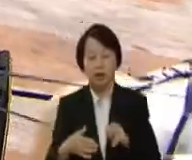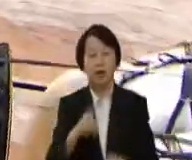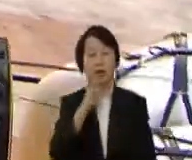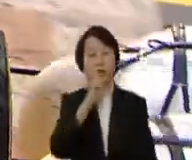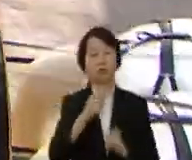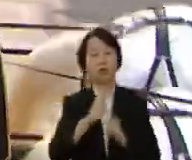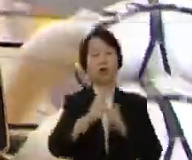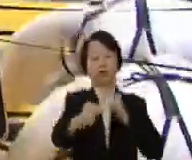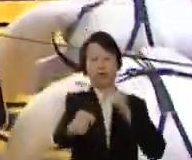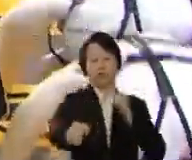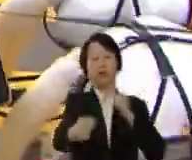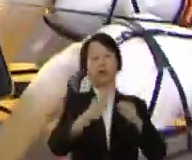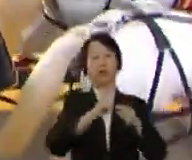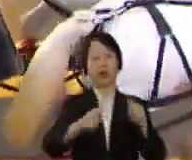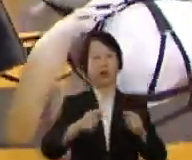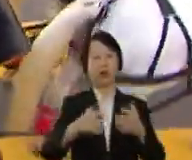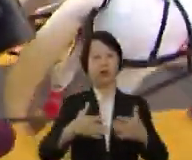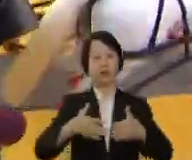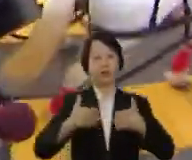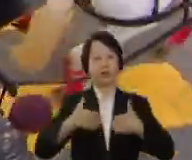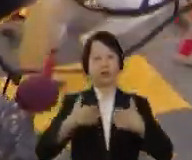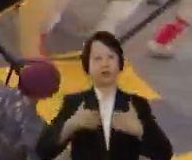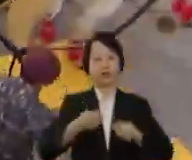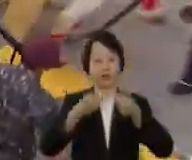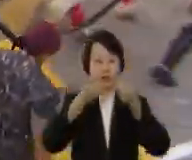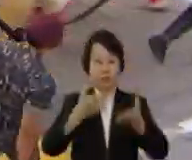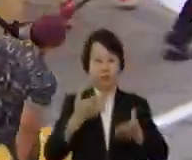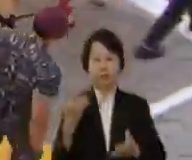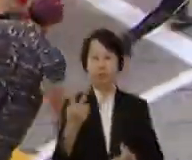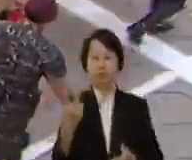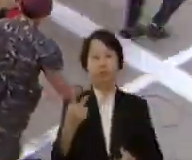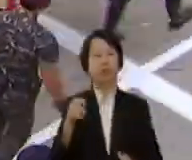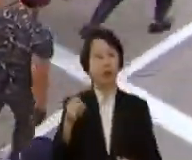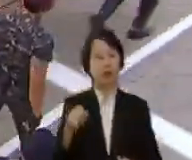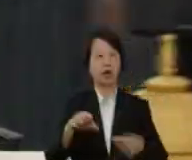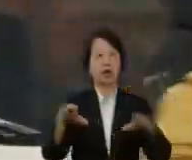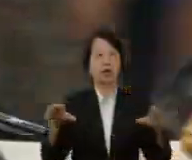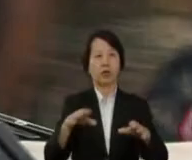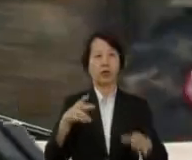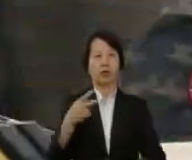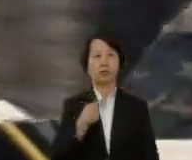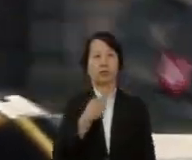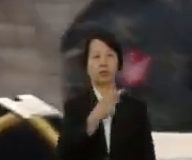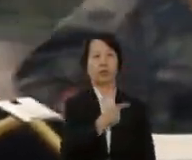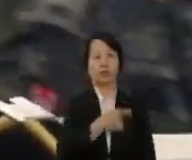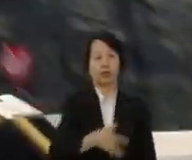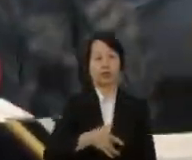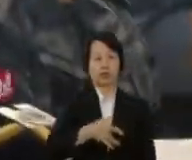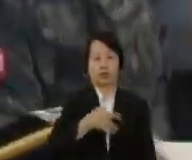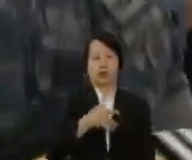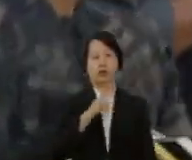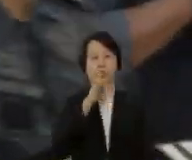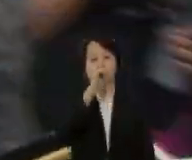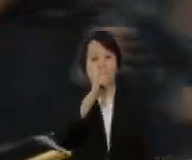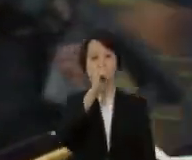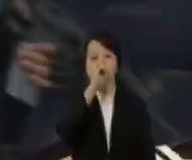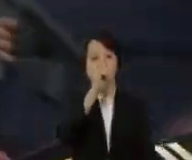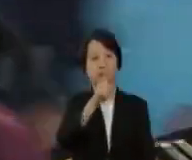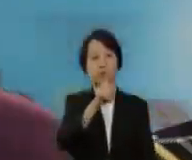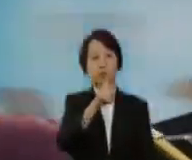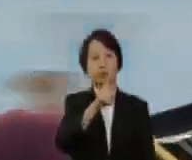sebenarnya jauh. Ya. Tapi kemesraan yang dizahirkan oleh baginda berdua itu membuatkan kita rasa benar-benar